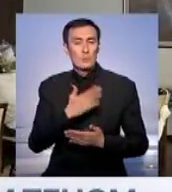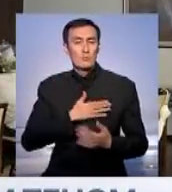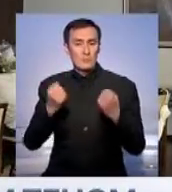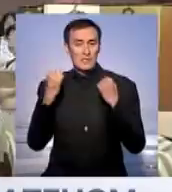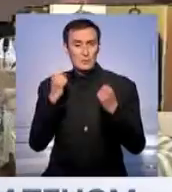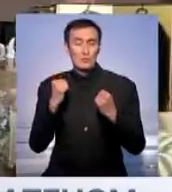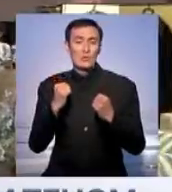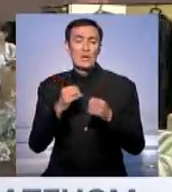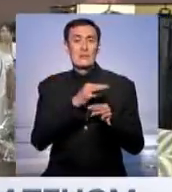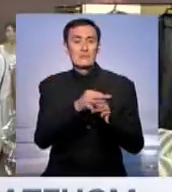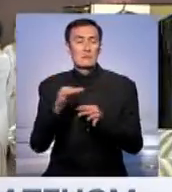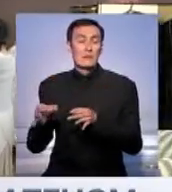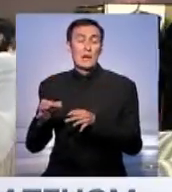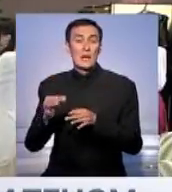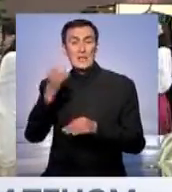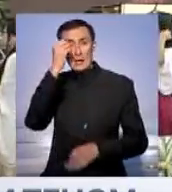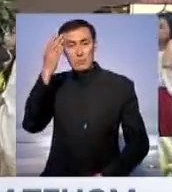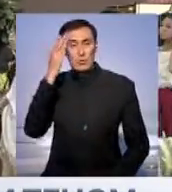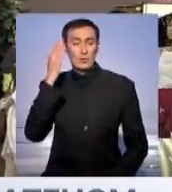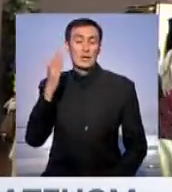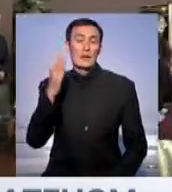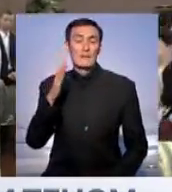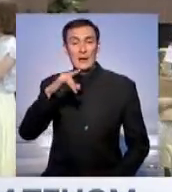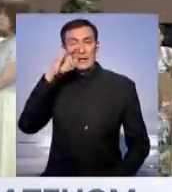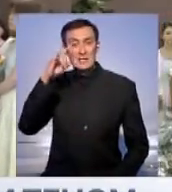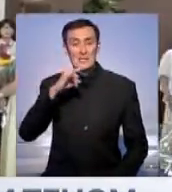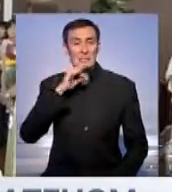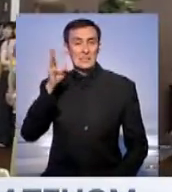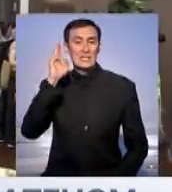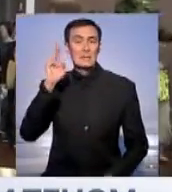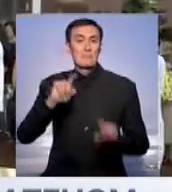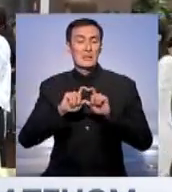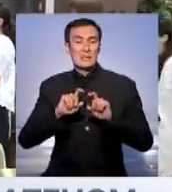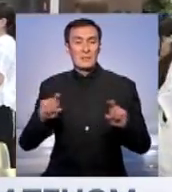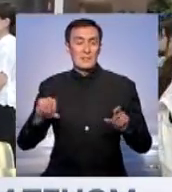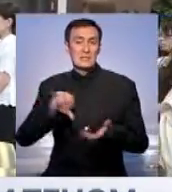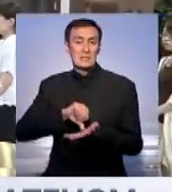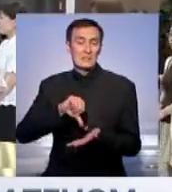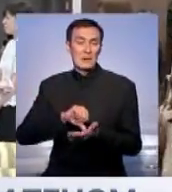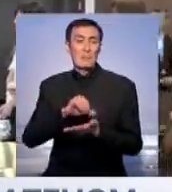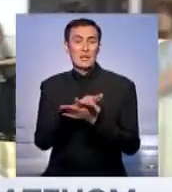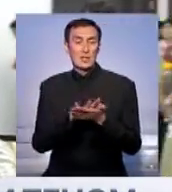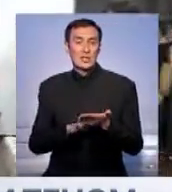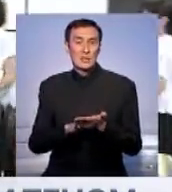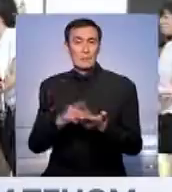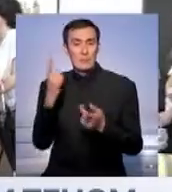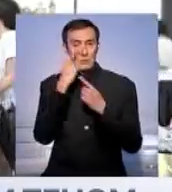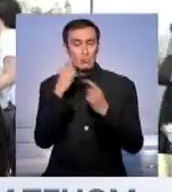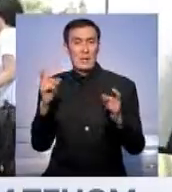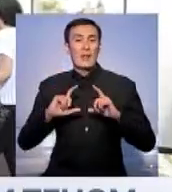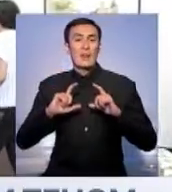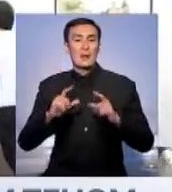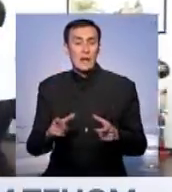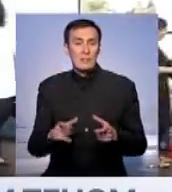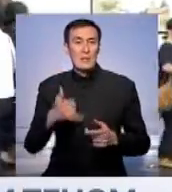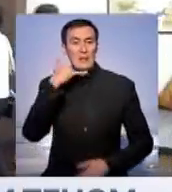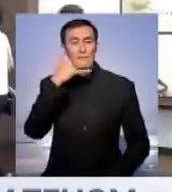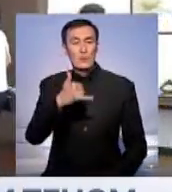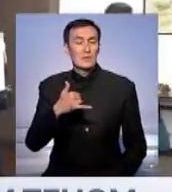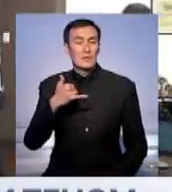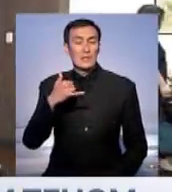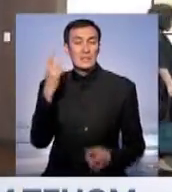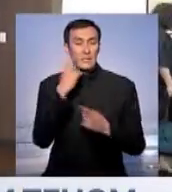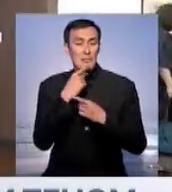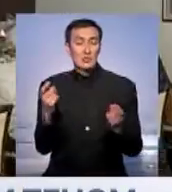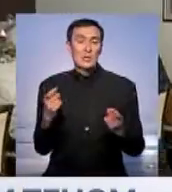любимцу со всех концов страны. В казахстанское депредставительство продолжают поступать телеграммы и телефонные